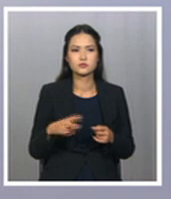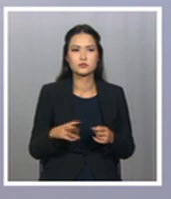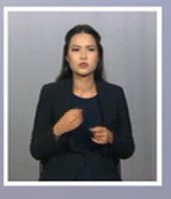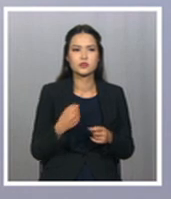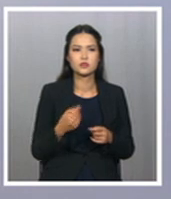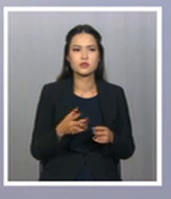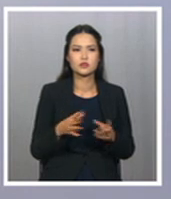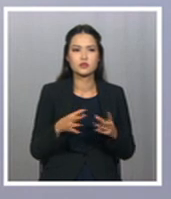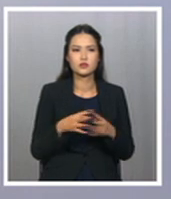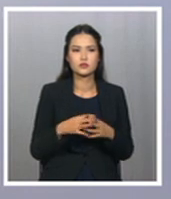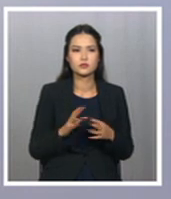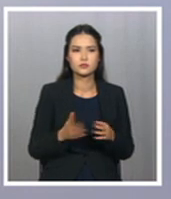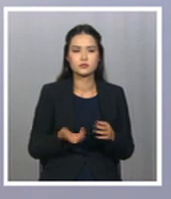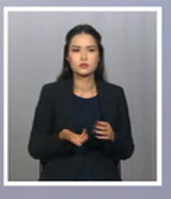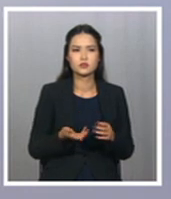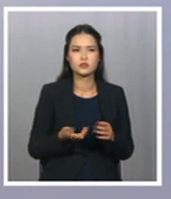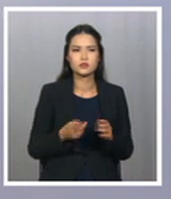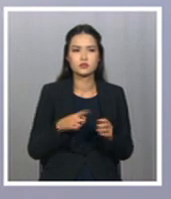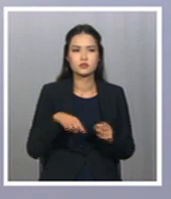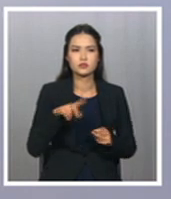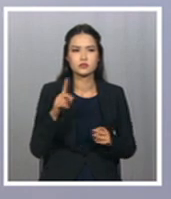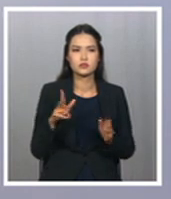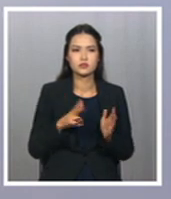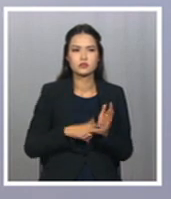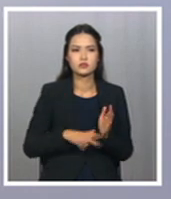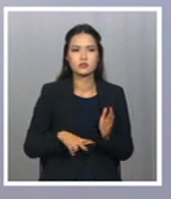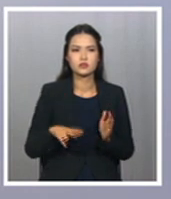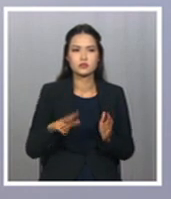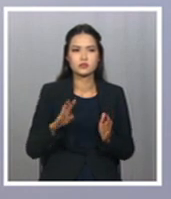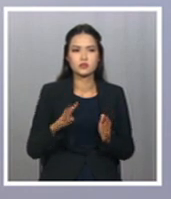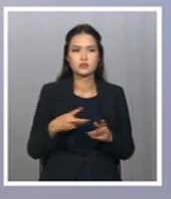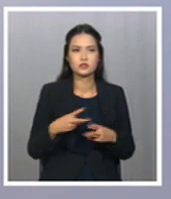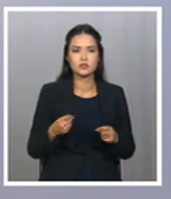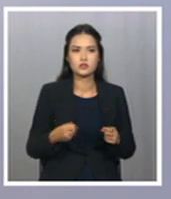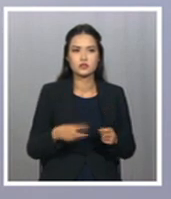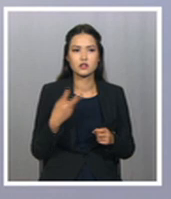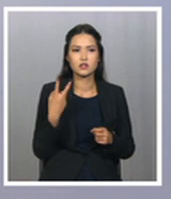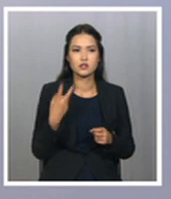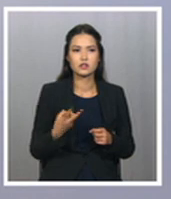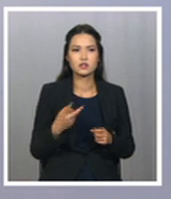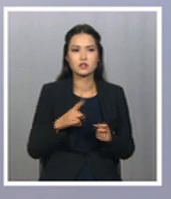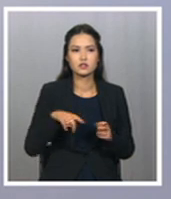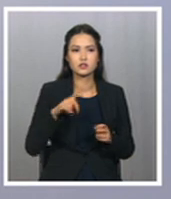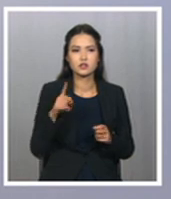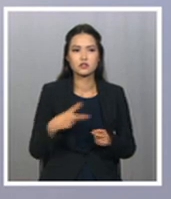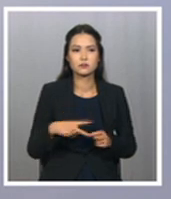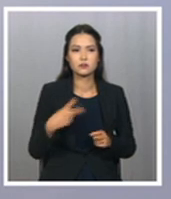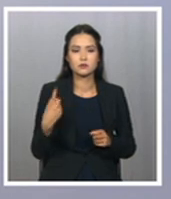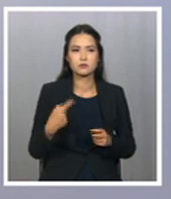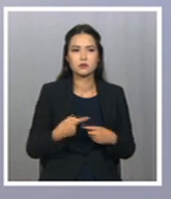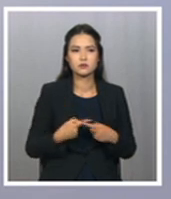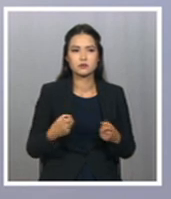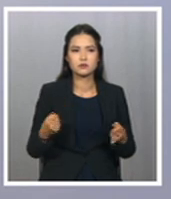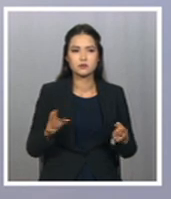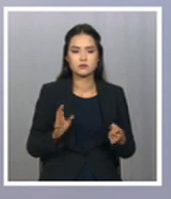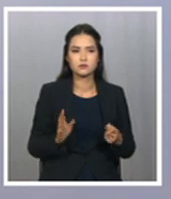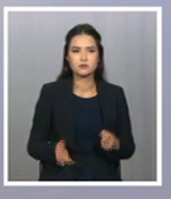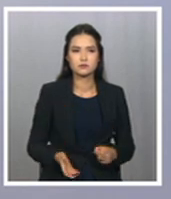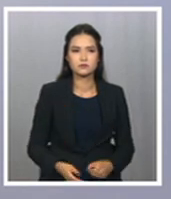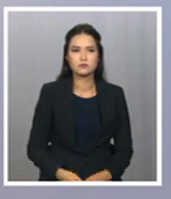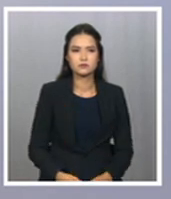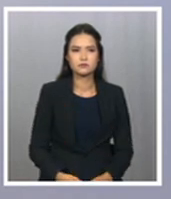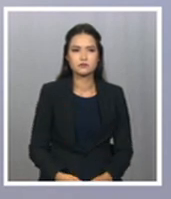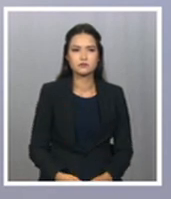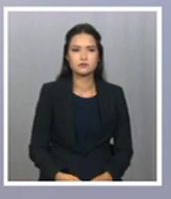64-ті қоссақ түбір астында 84. Бұл бұтсының мәні. 84-ті 4 көбейтілген 21 деп көбейшілерге жетесек, 4-тің